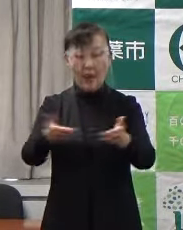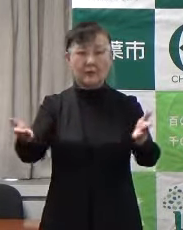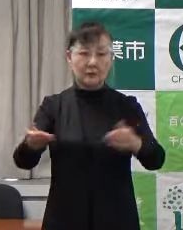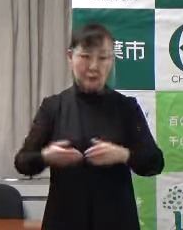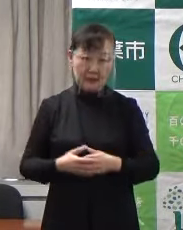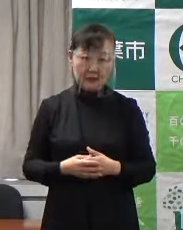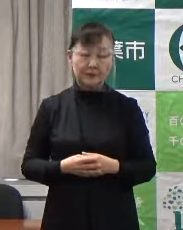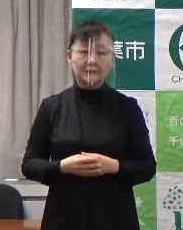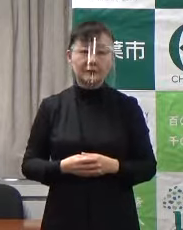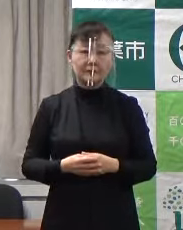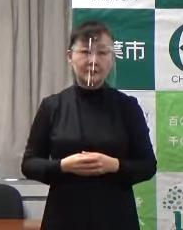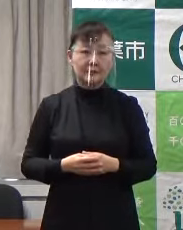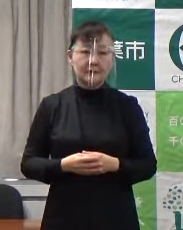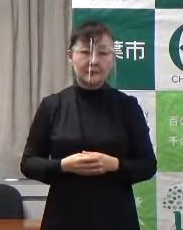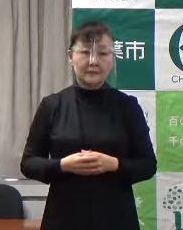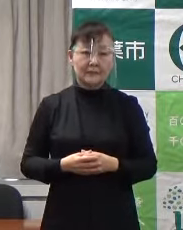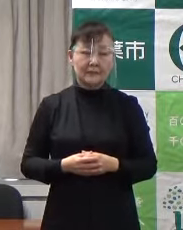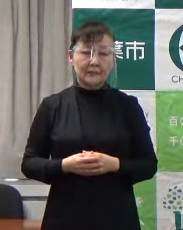たします。